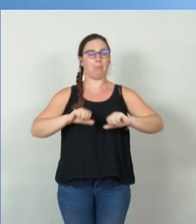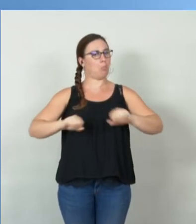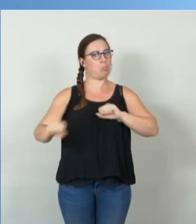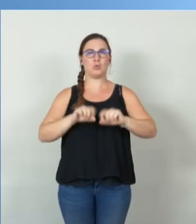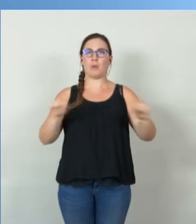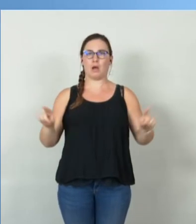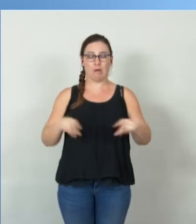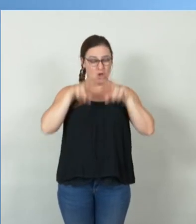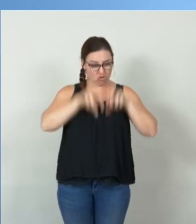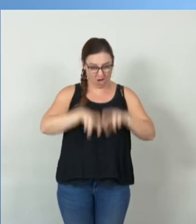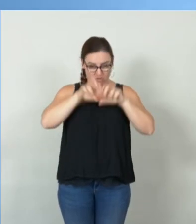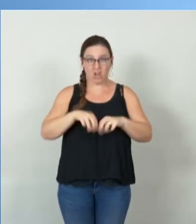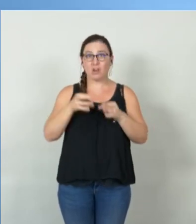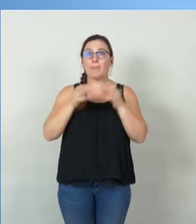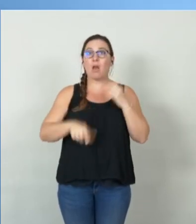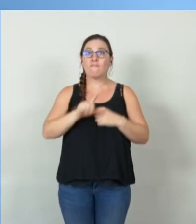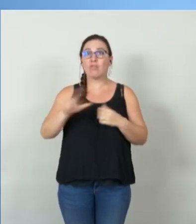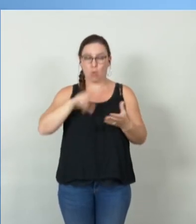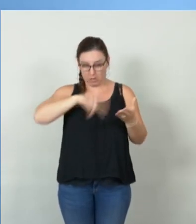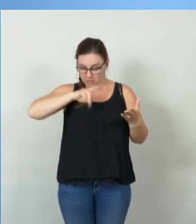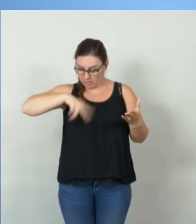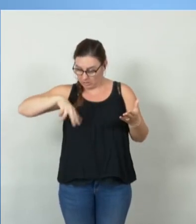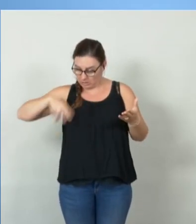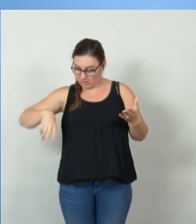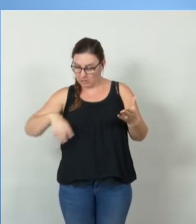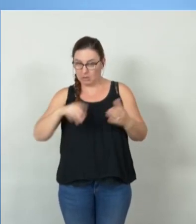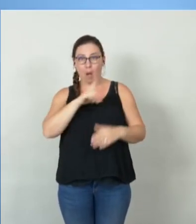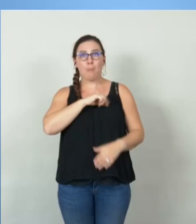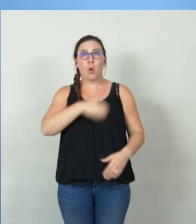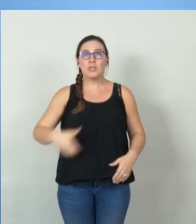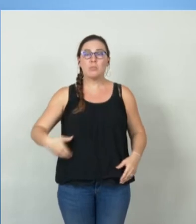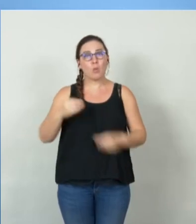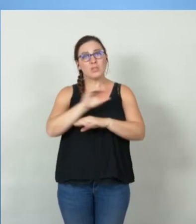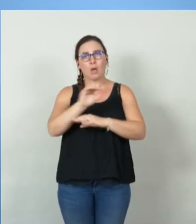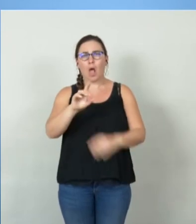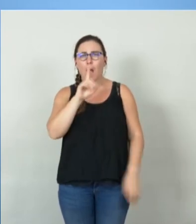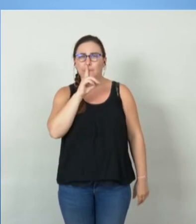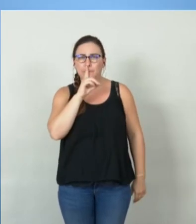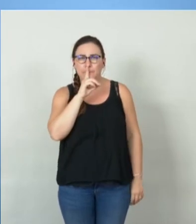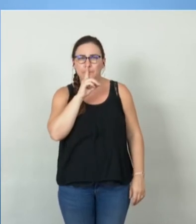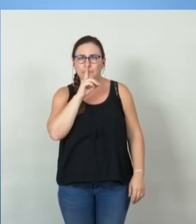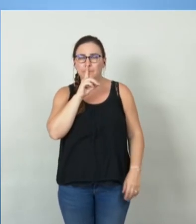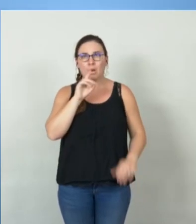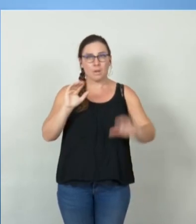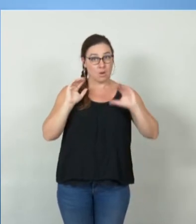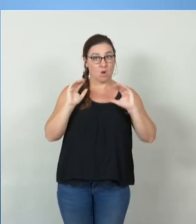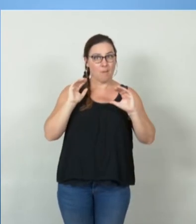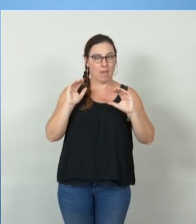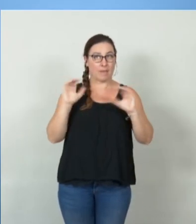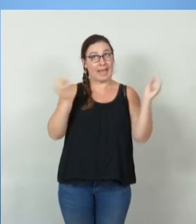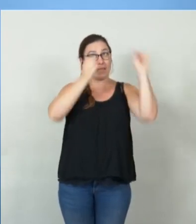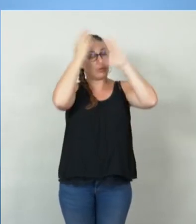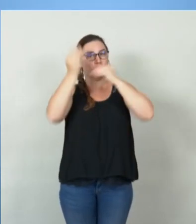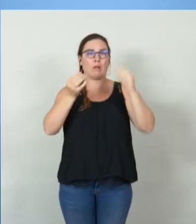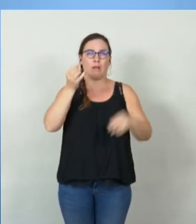j'ai eu beau chercher pas un seul mot sur la police municipale ou la sécurité tandis que les esprits ou devrais-je dire la bêtise